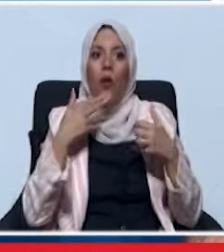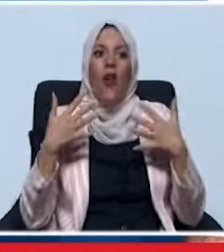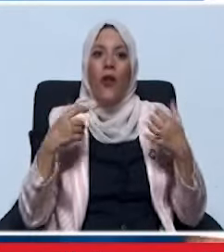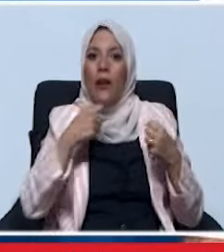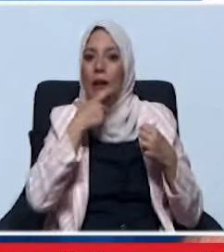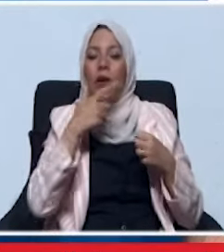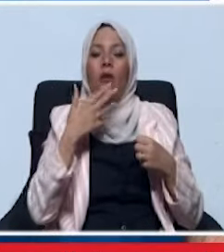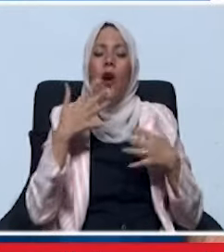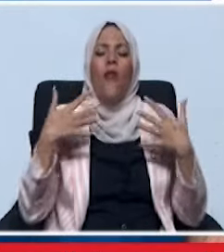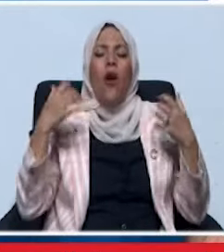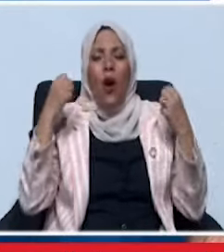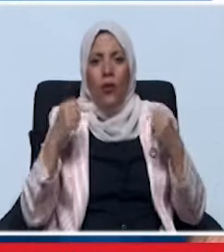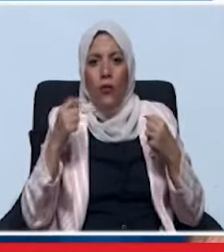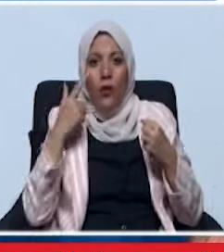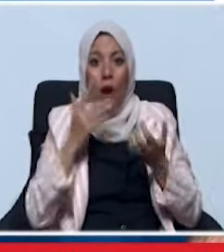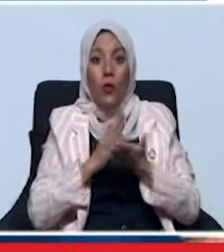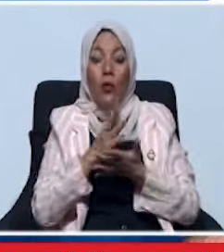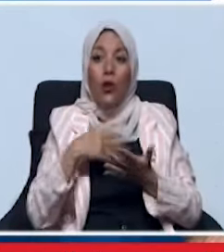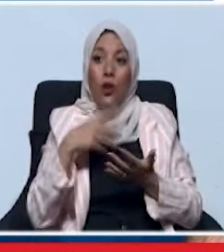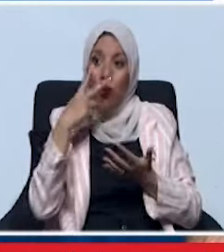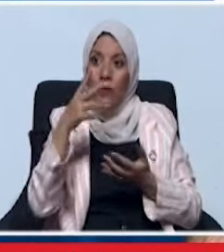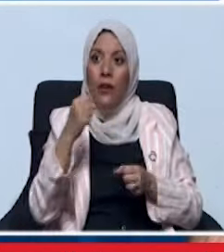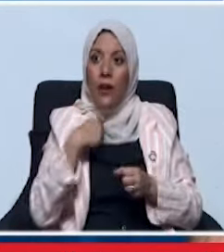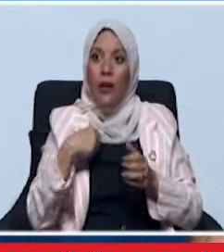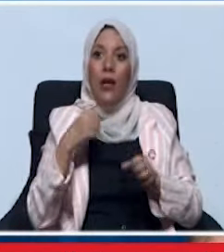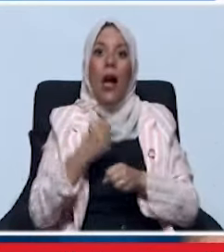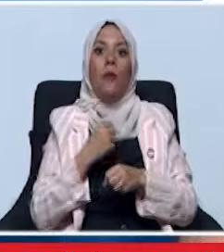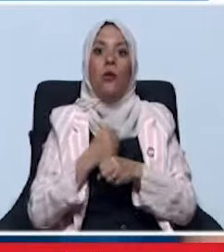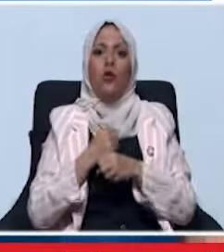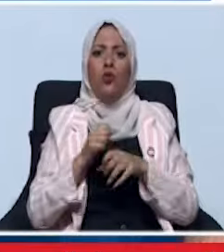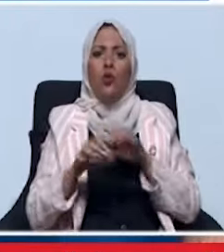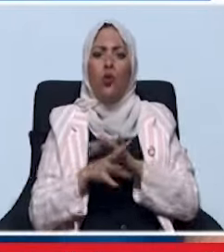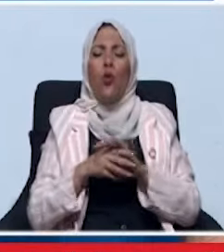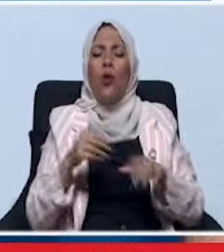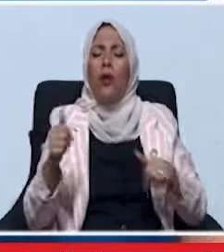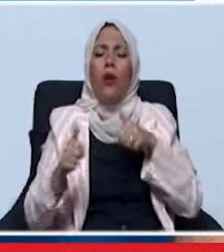انا غنيت التتر، وانه شايف انه ان انا عملت حاجه حلوه